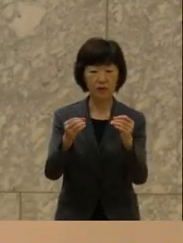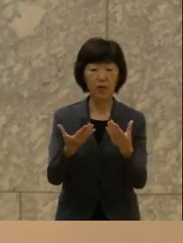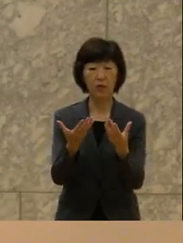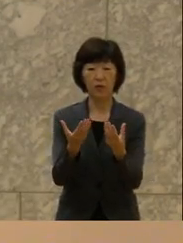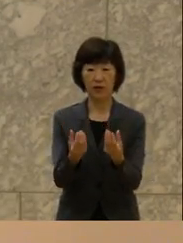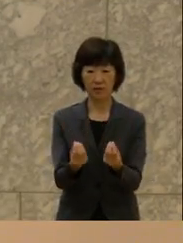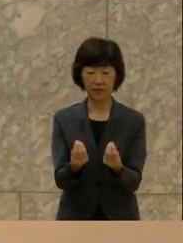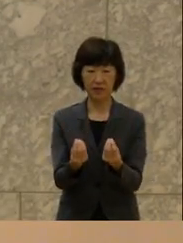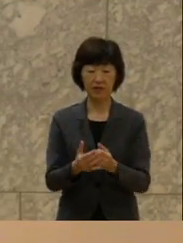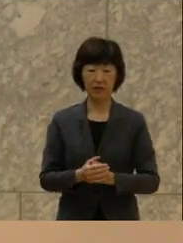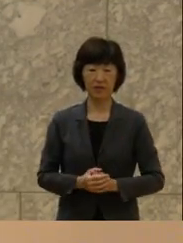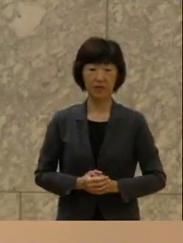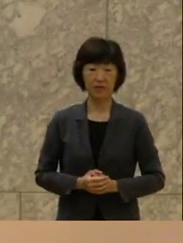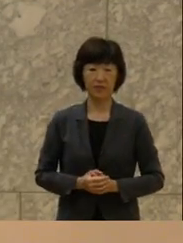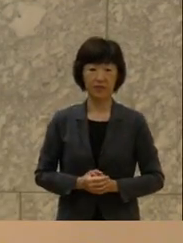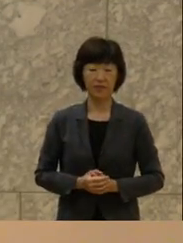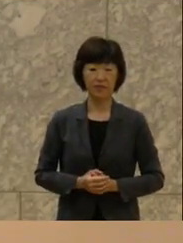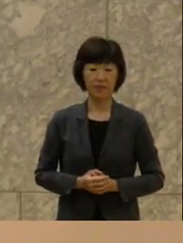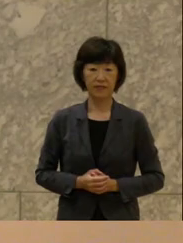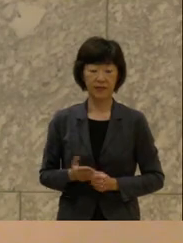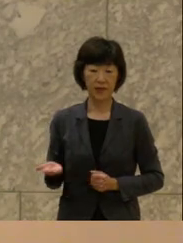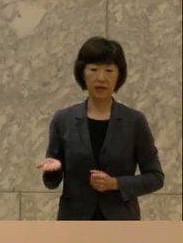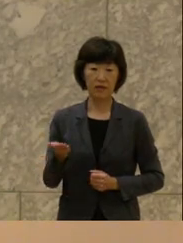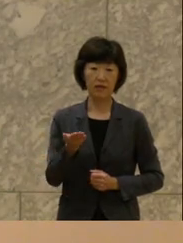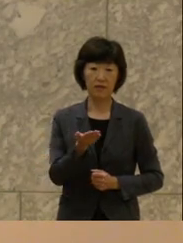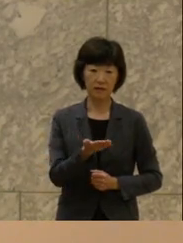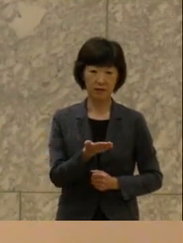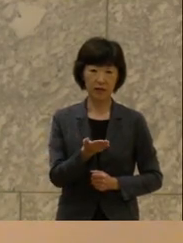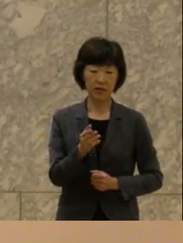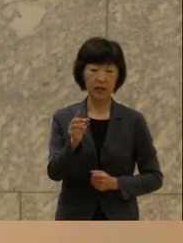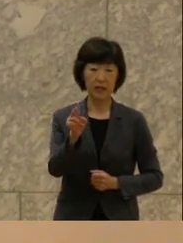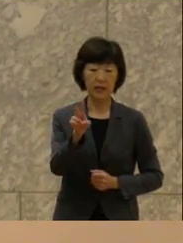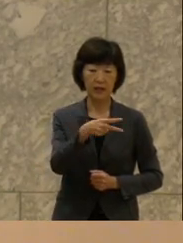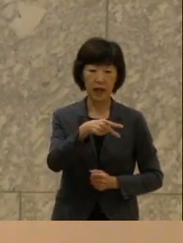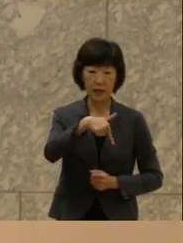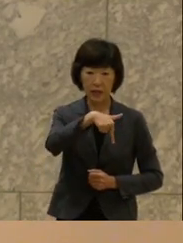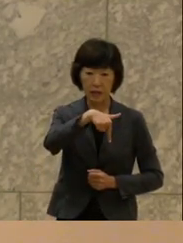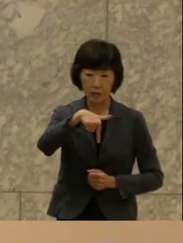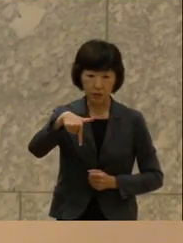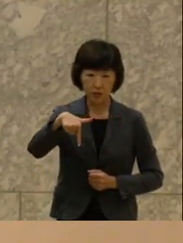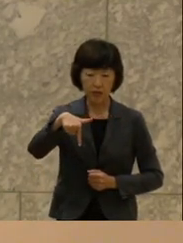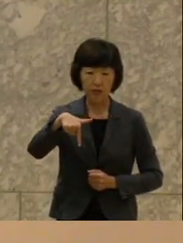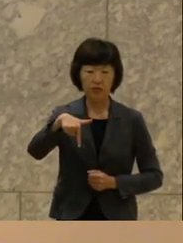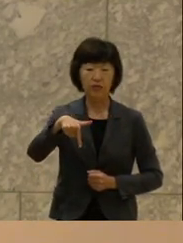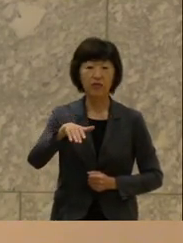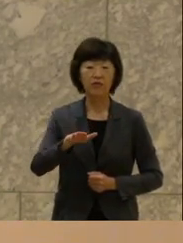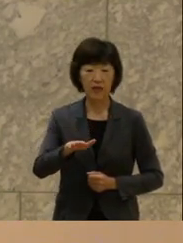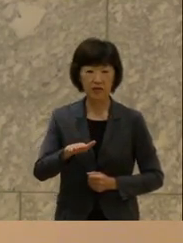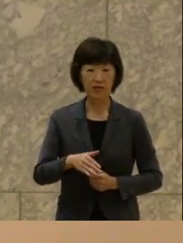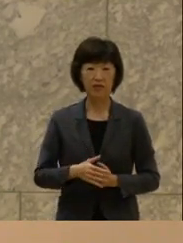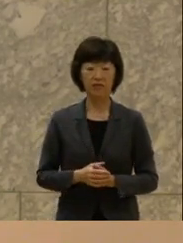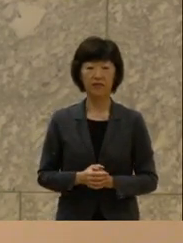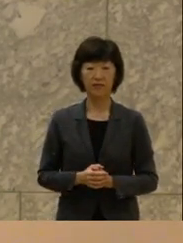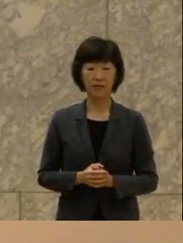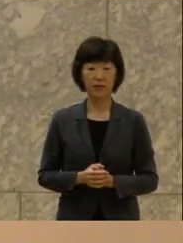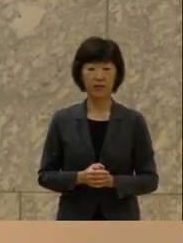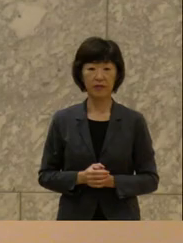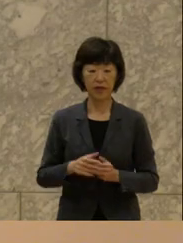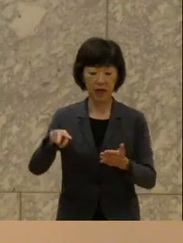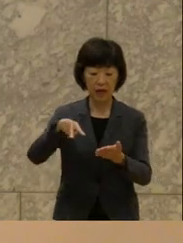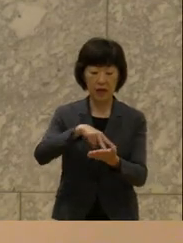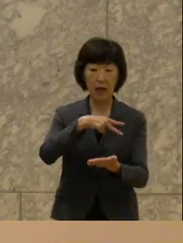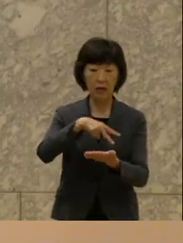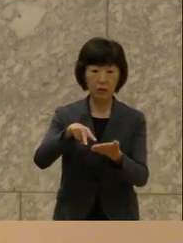さあそれではここからのコーナーは第2部となります続きましての第2部はダンスと